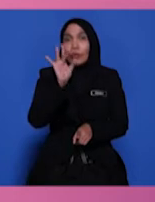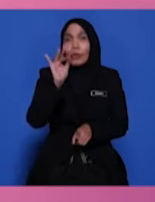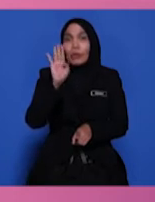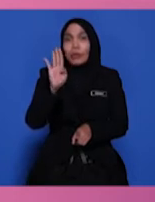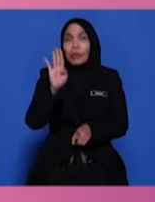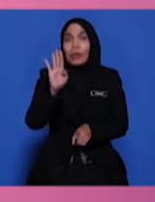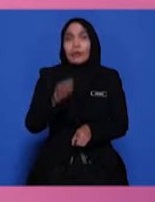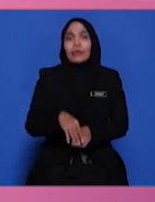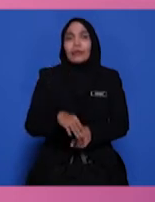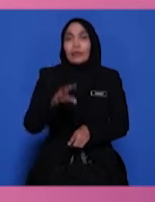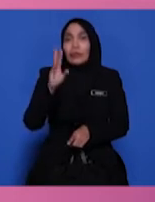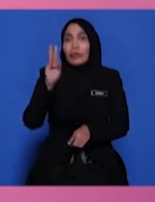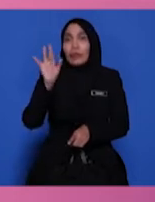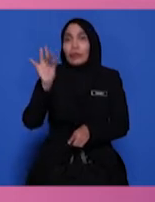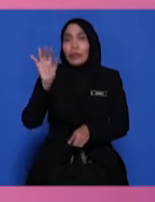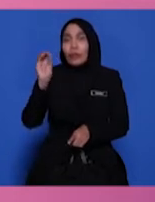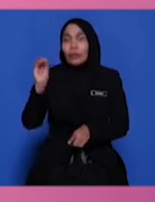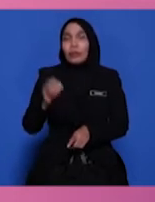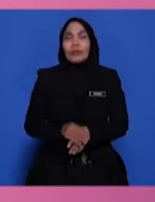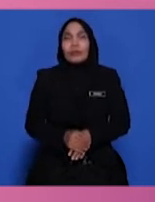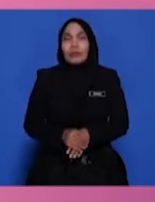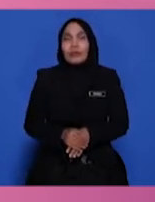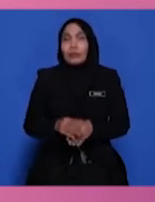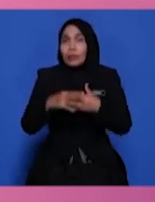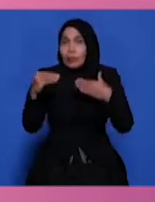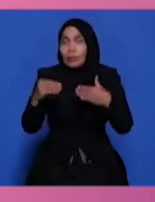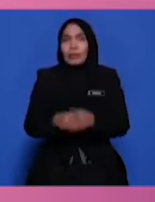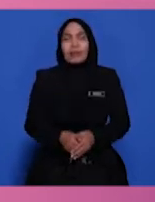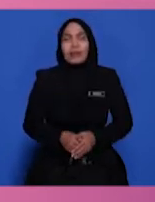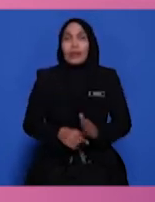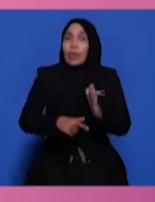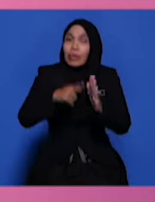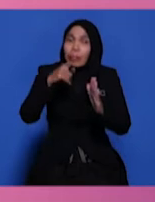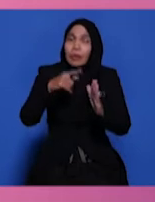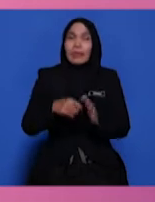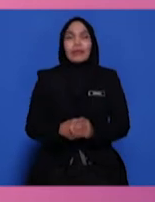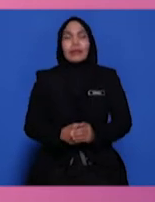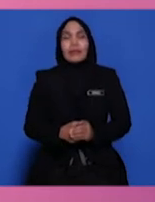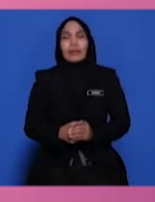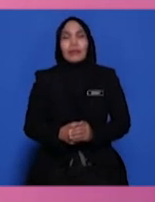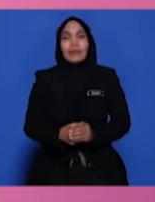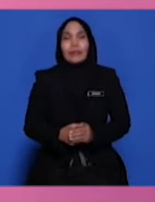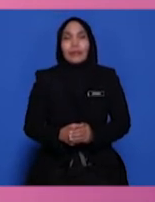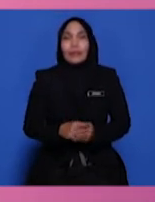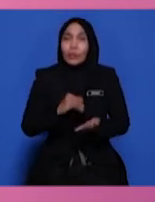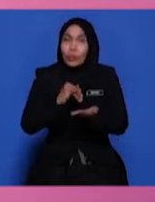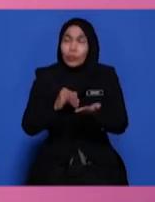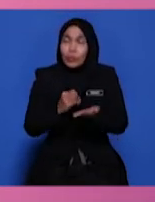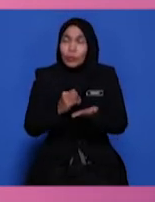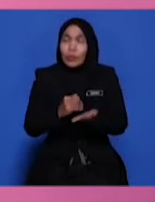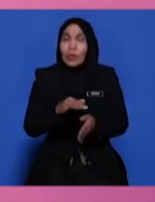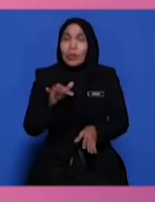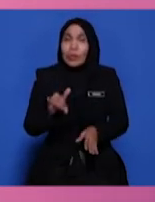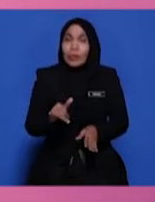RM184,680, iaitu lebih daripada yang diingini oleh Encik Radum. Pada hakikat sebenar, jumlah wang yang